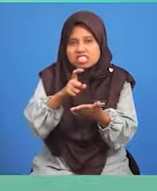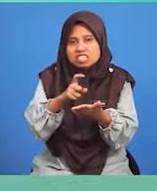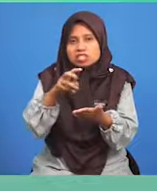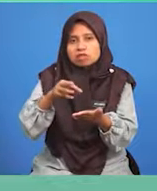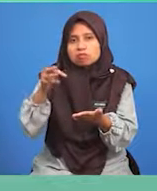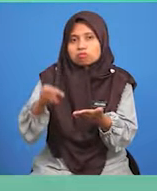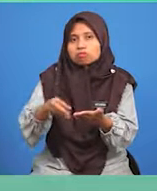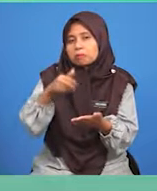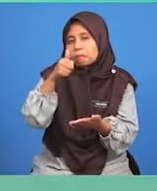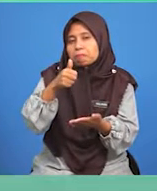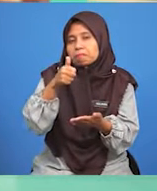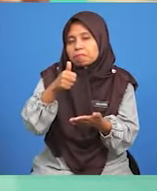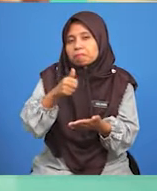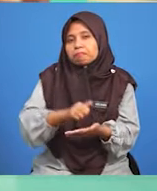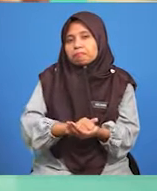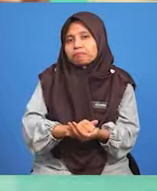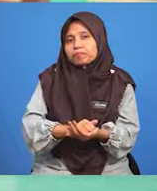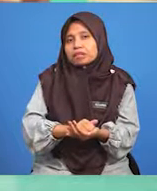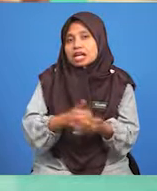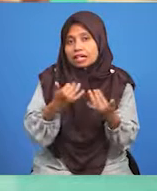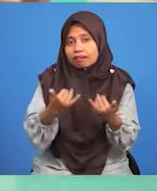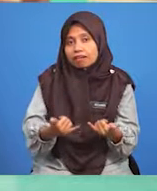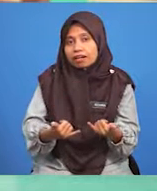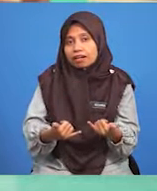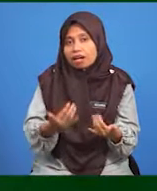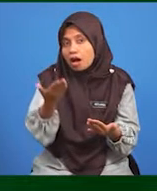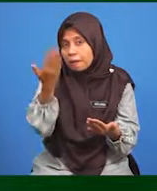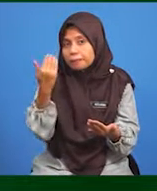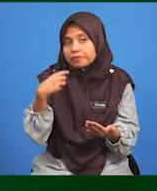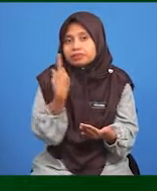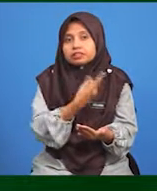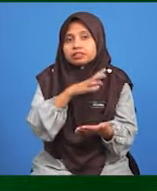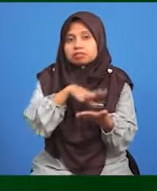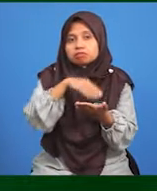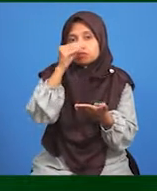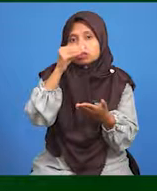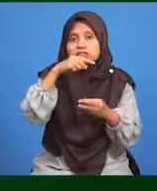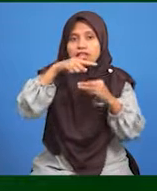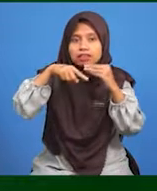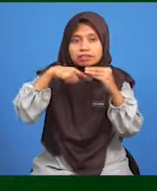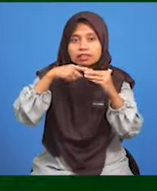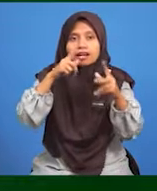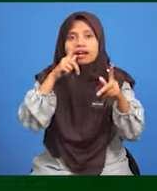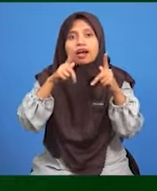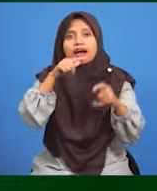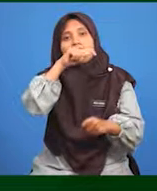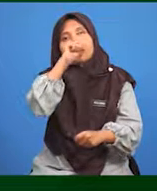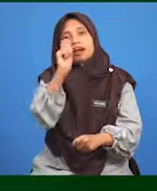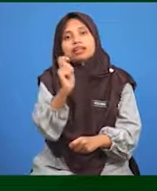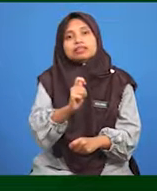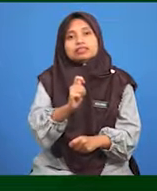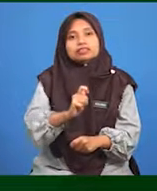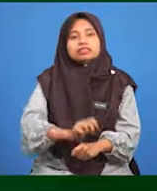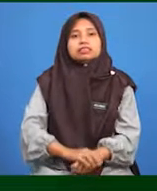murid-murid seronok sekarang Mari kita belajar tentang kata tanya